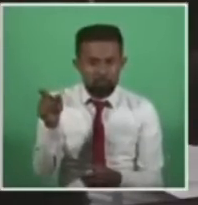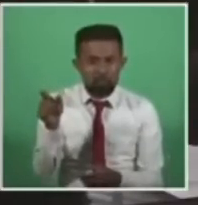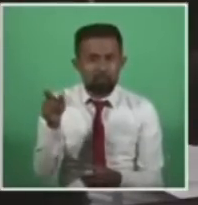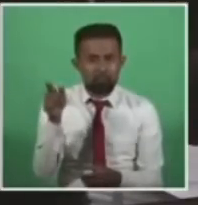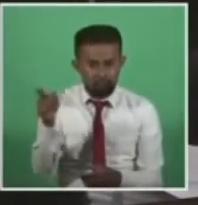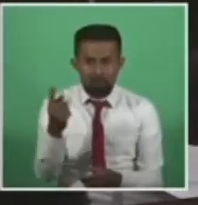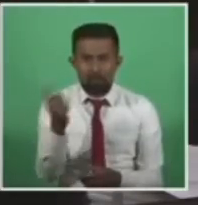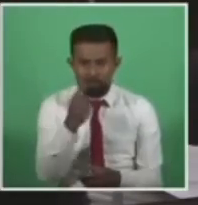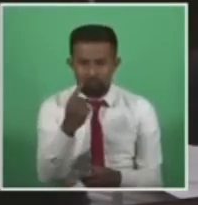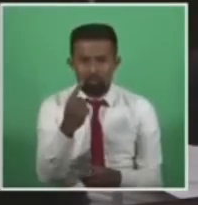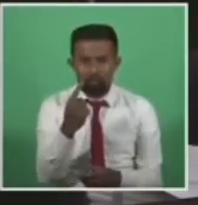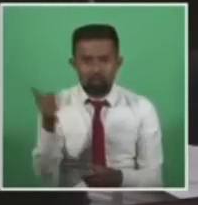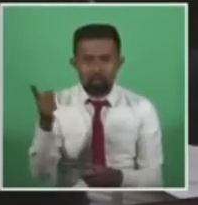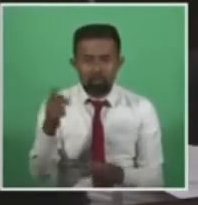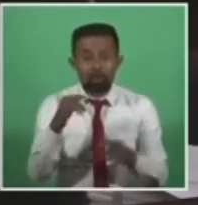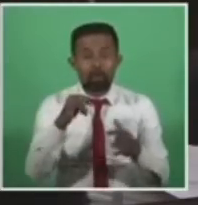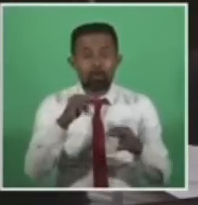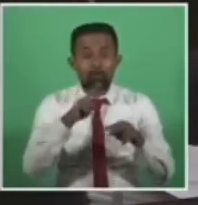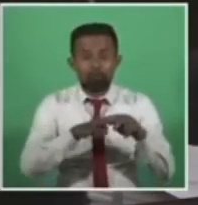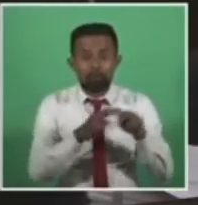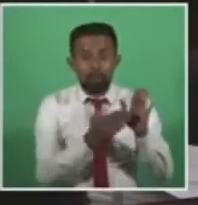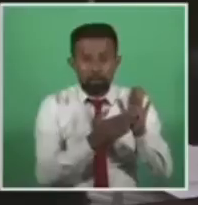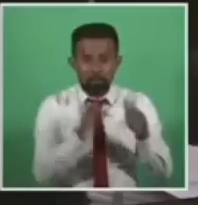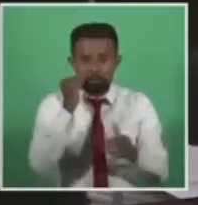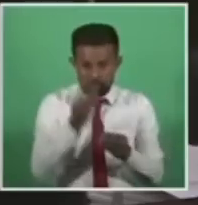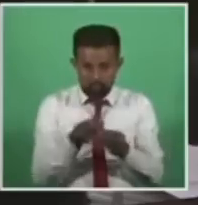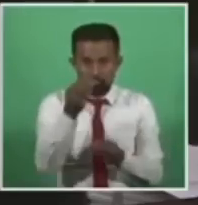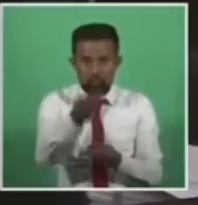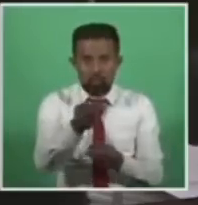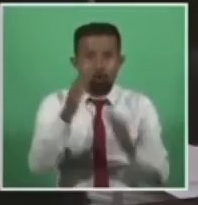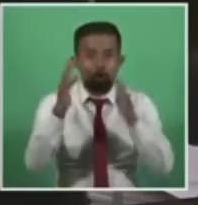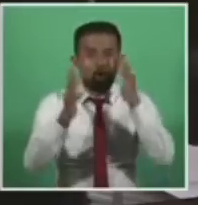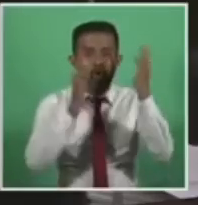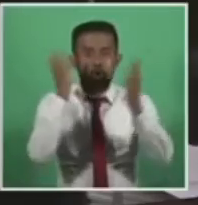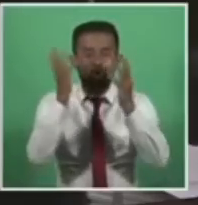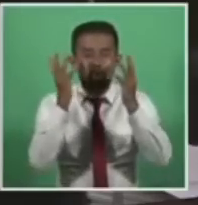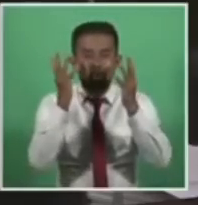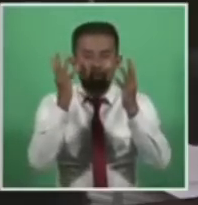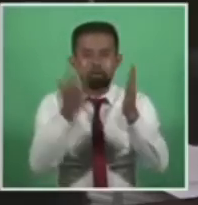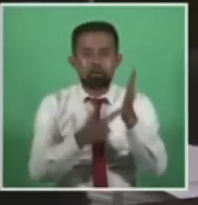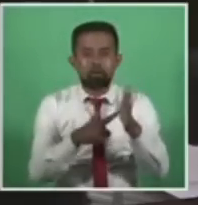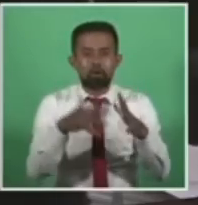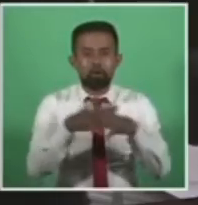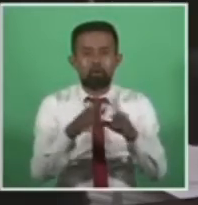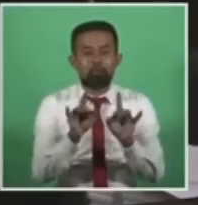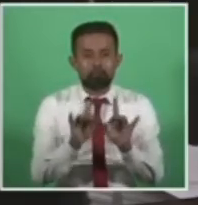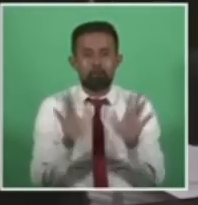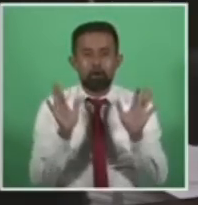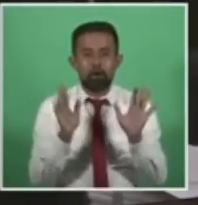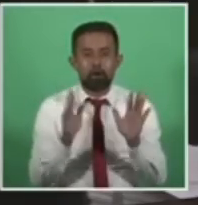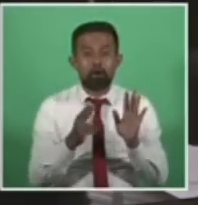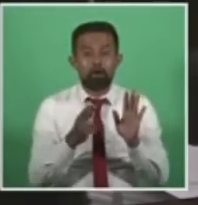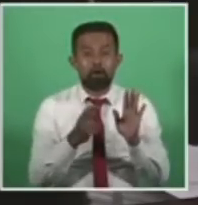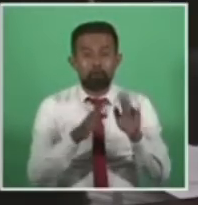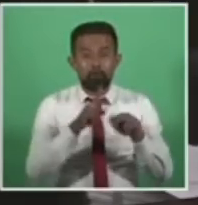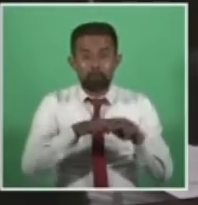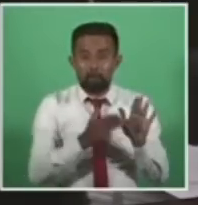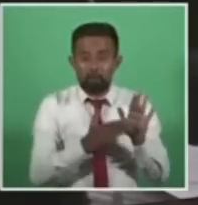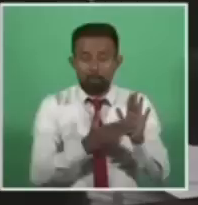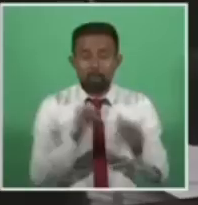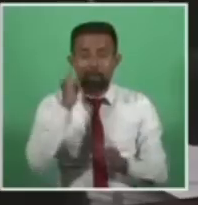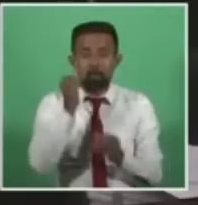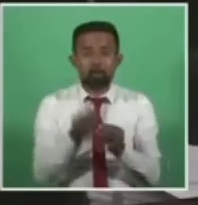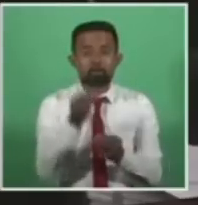මෙතුමා කියනවා එතුමාට ෆීල් මාෂල් තනතුර දුන්නලු. ලෝකයේ තිබෙන සම්මත නීතියක් තමයි ෆීල් මාෂල් තනතුර